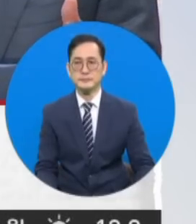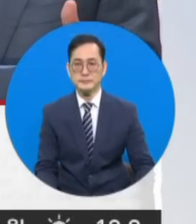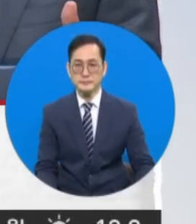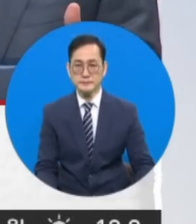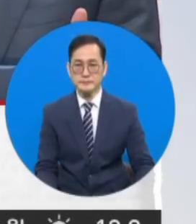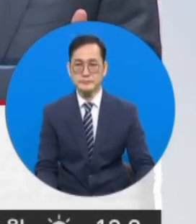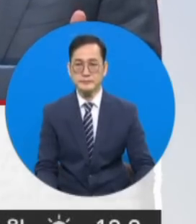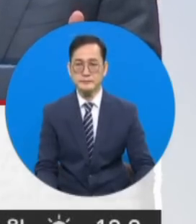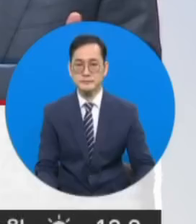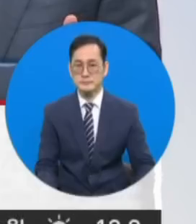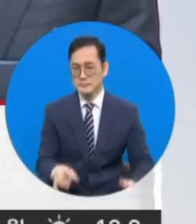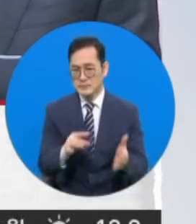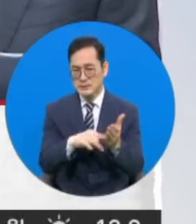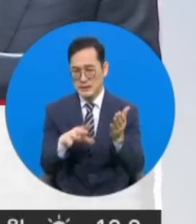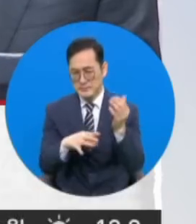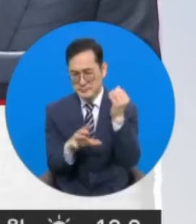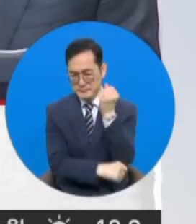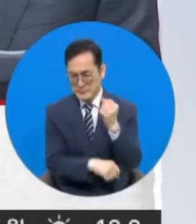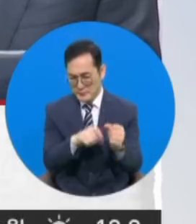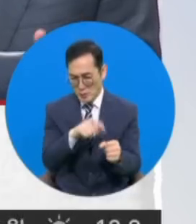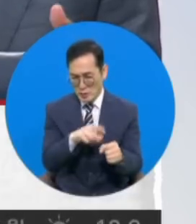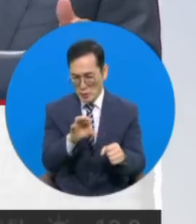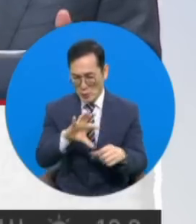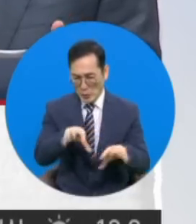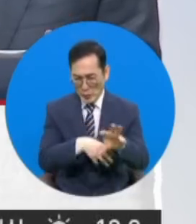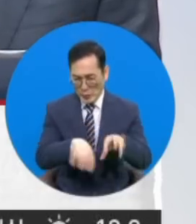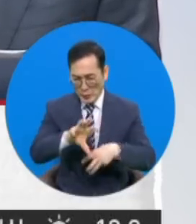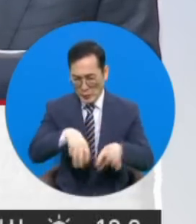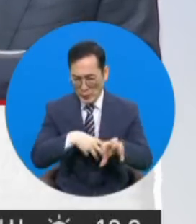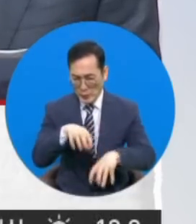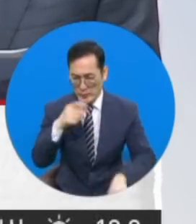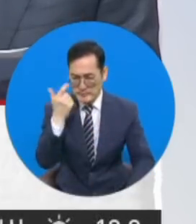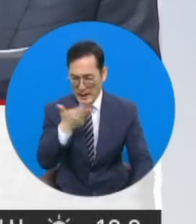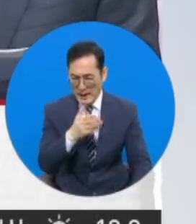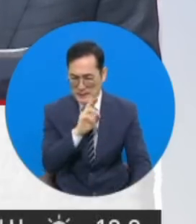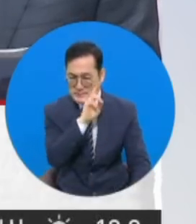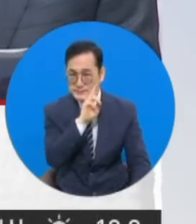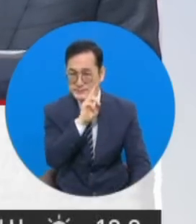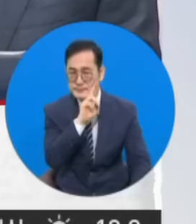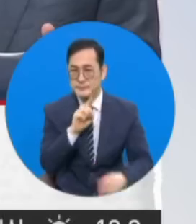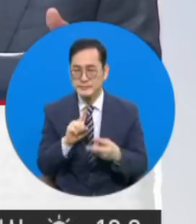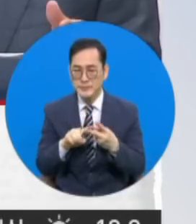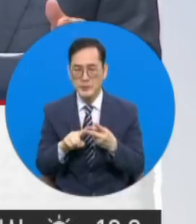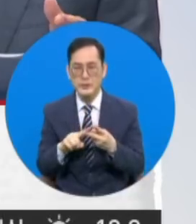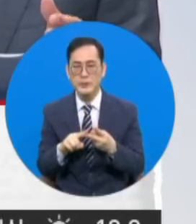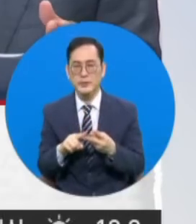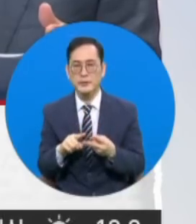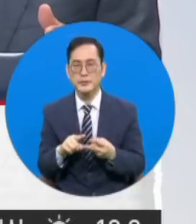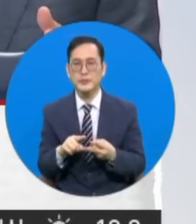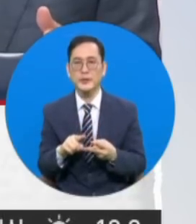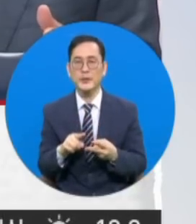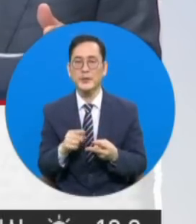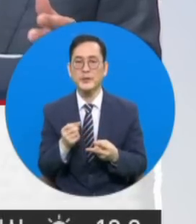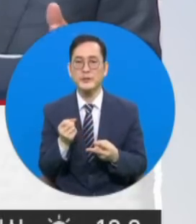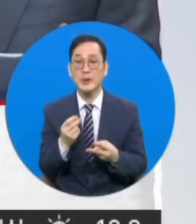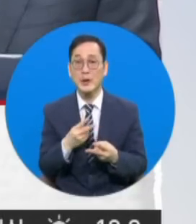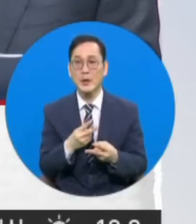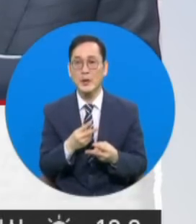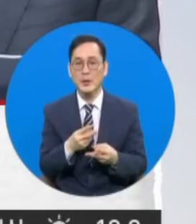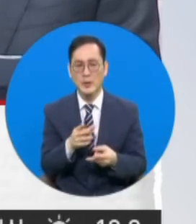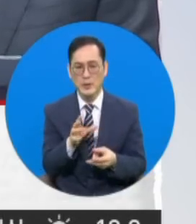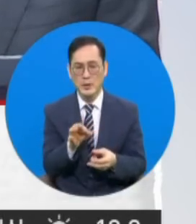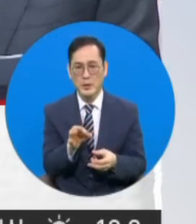세금을 탈로 하기 위한 부정이 있었던 것 아니냐 또는 이게 말하자면 이게